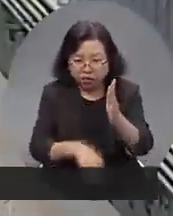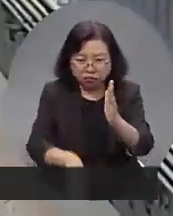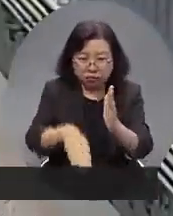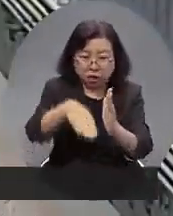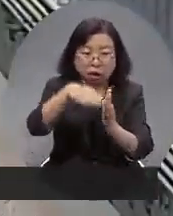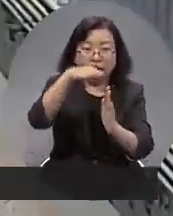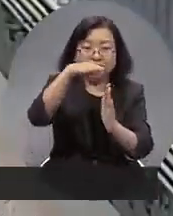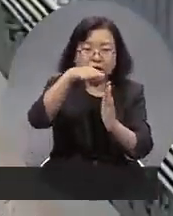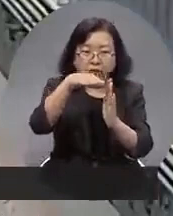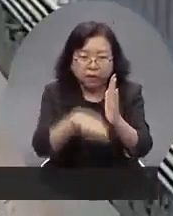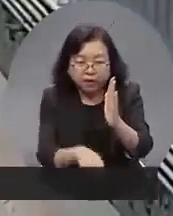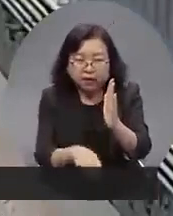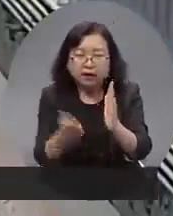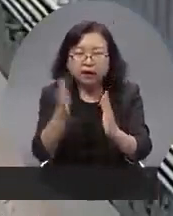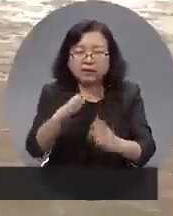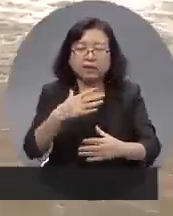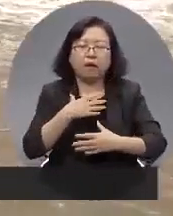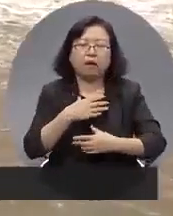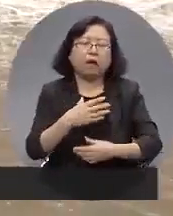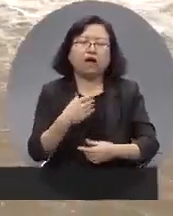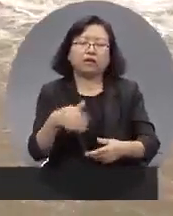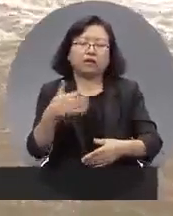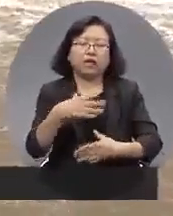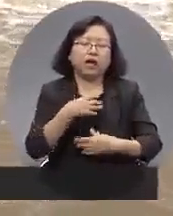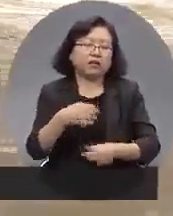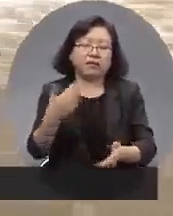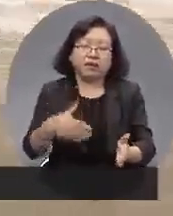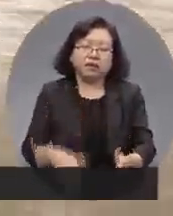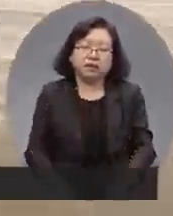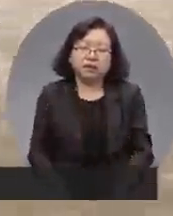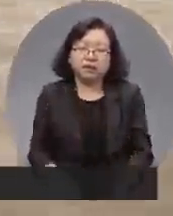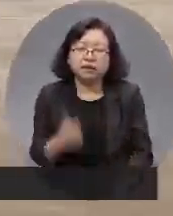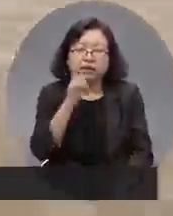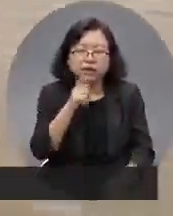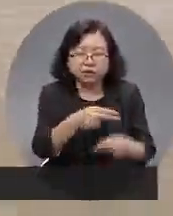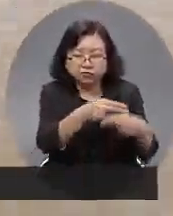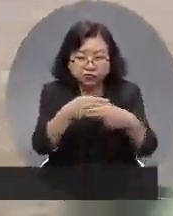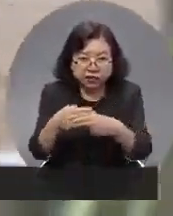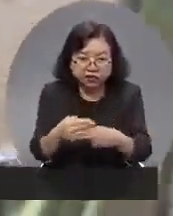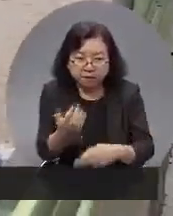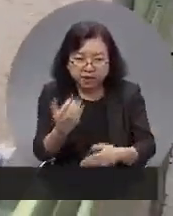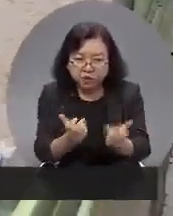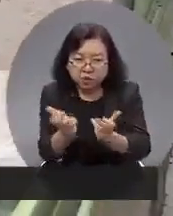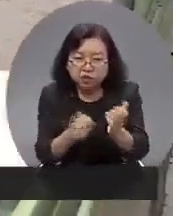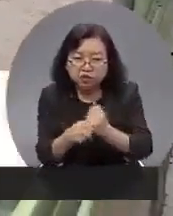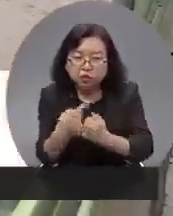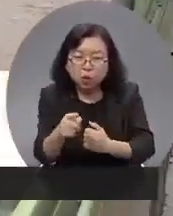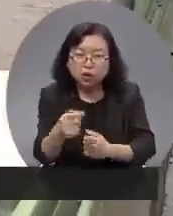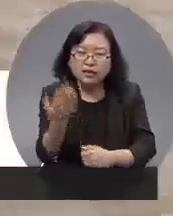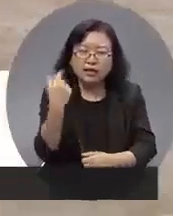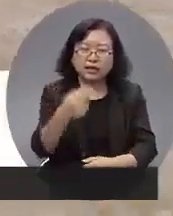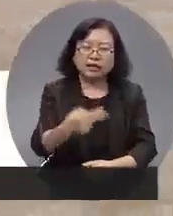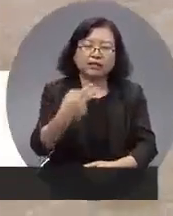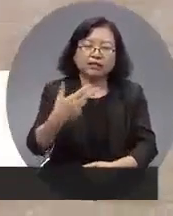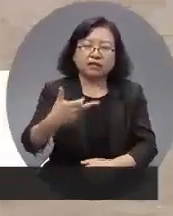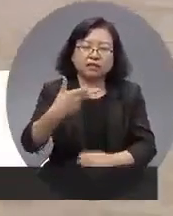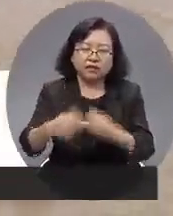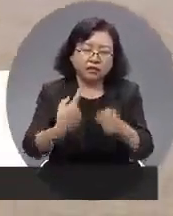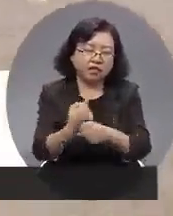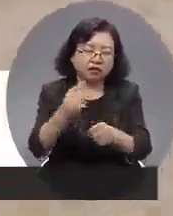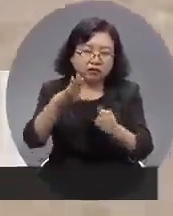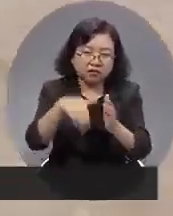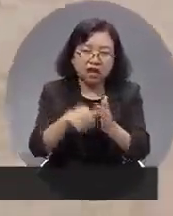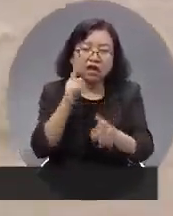내려갔지만 안심할 수 없는 상황. 괴산댐이 일찌감치 수위 조절에 나선 건 지난 2017년 집중호우 당시